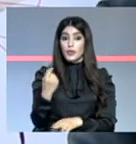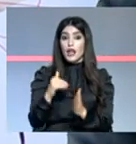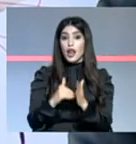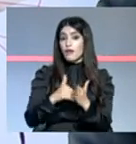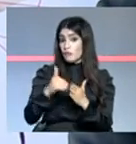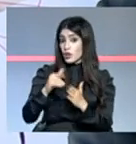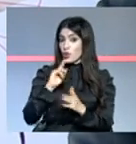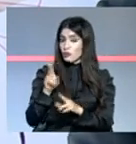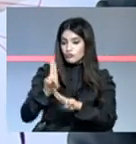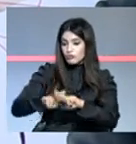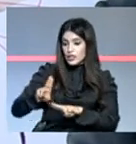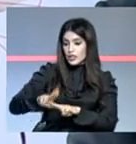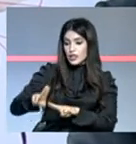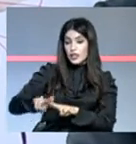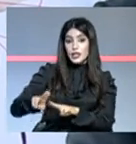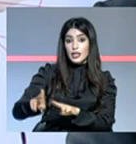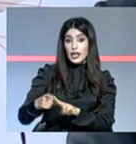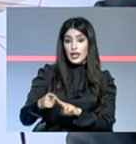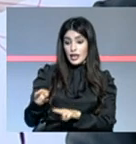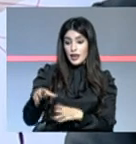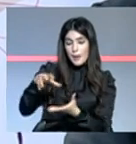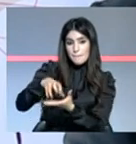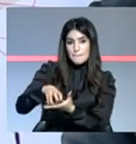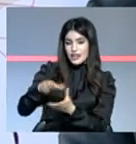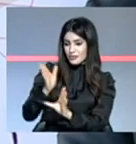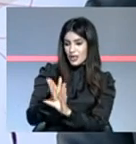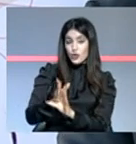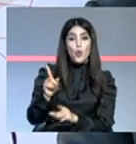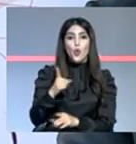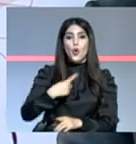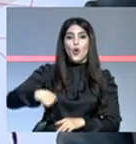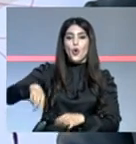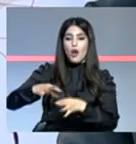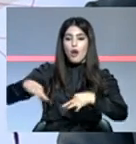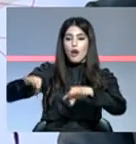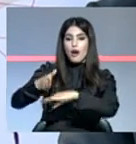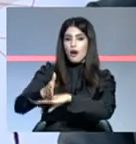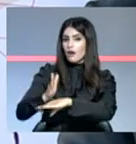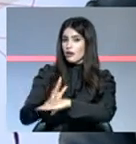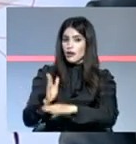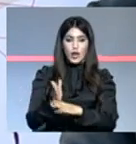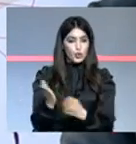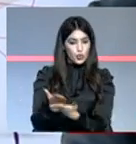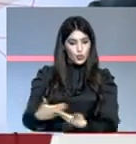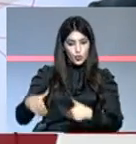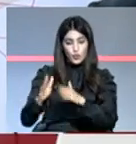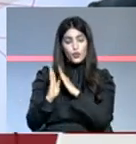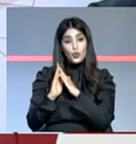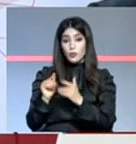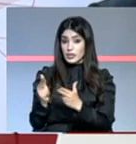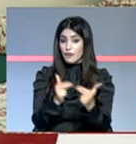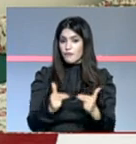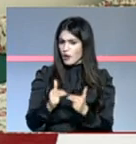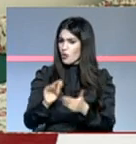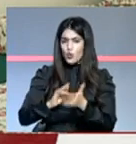1,100,000 دينار لإعادة تهيئة هذا الجناح بالكامل وتوفير ظروف إقامة طيبة فيه حسب معايير